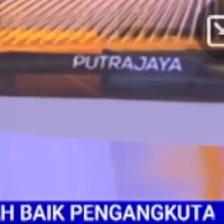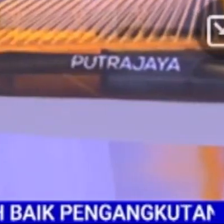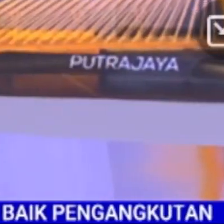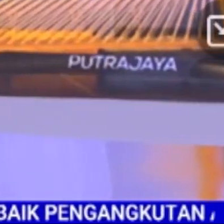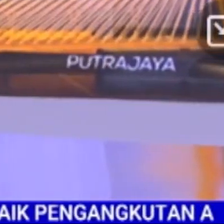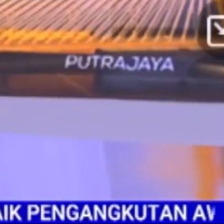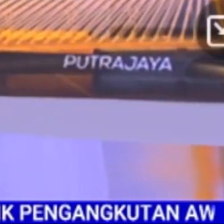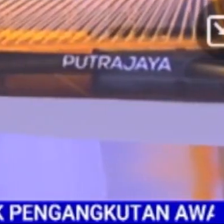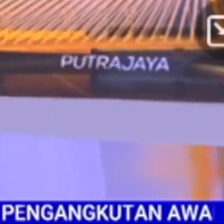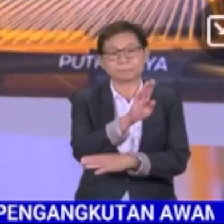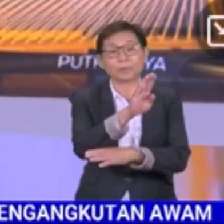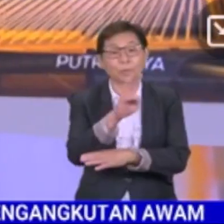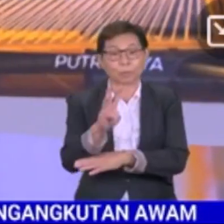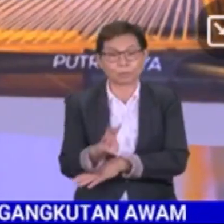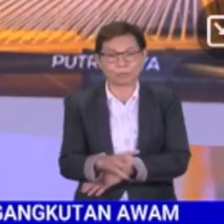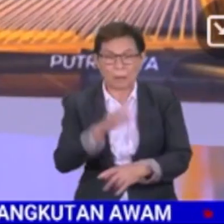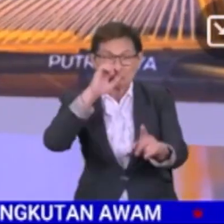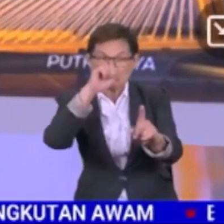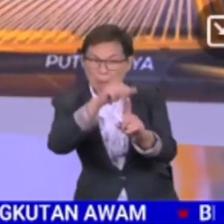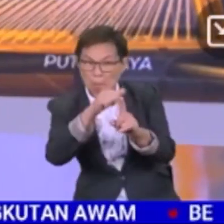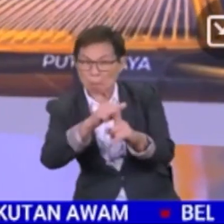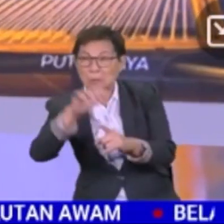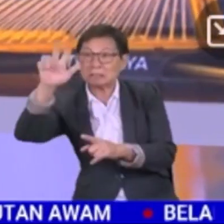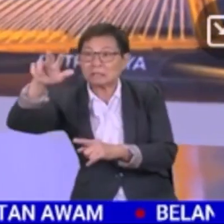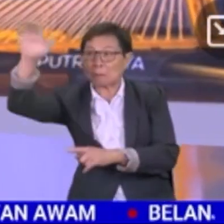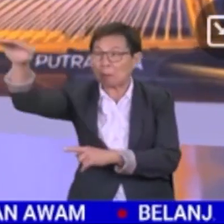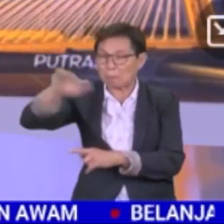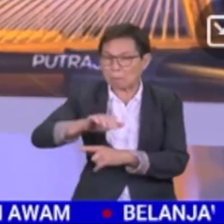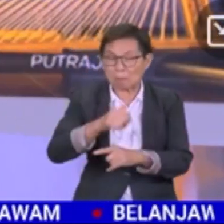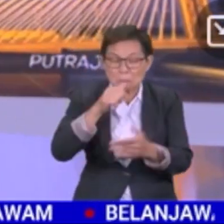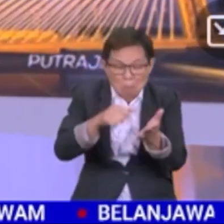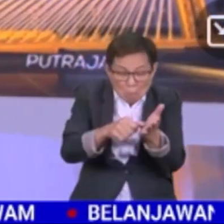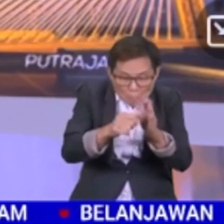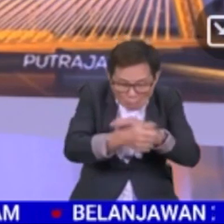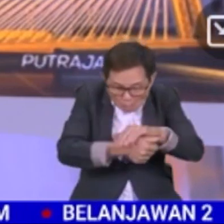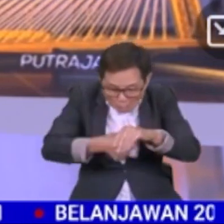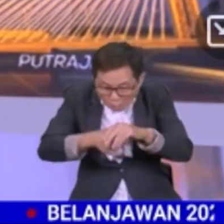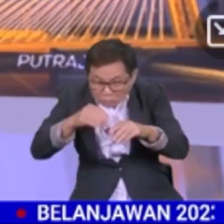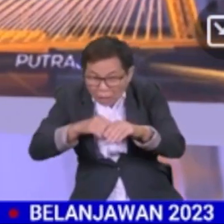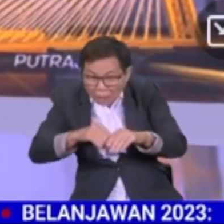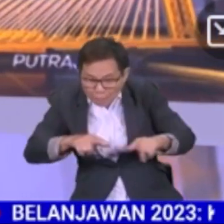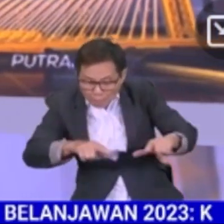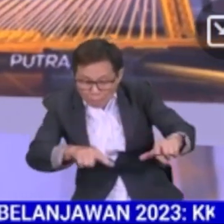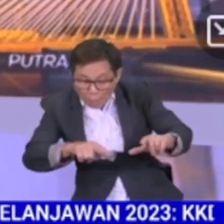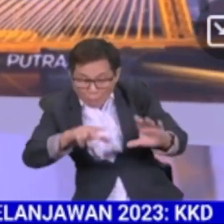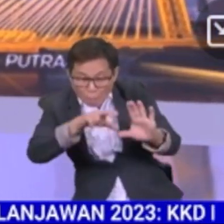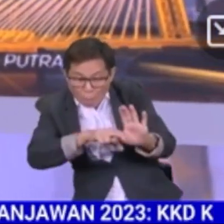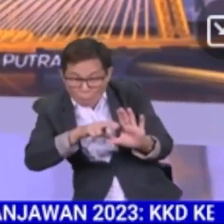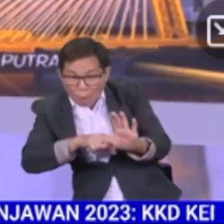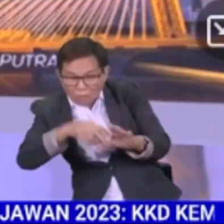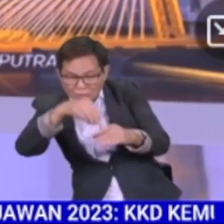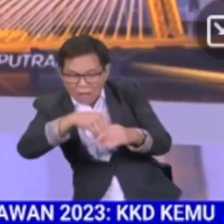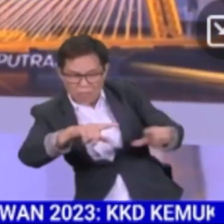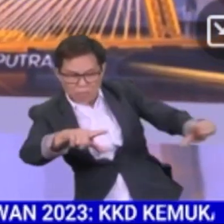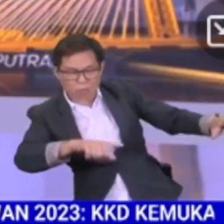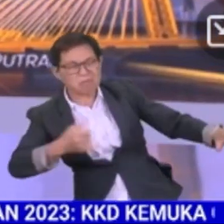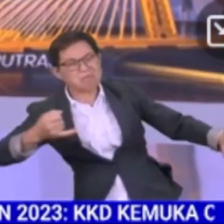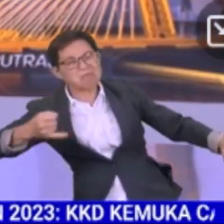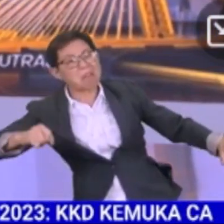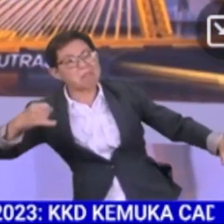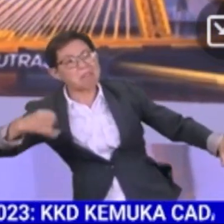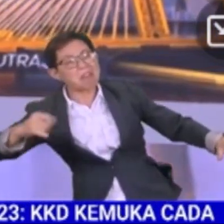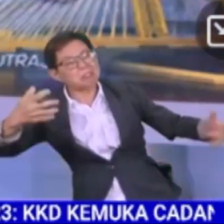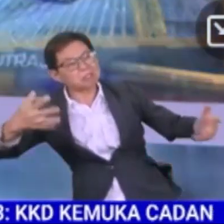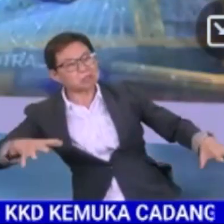Saya kembali dalam berita wilayah. Helah tiga beradik menyorokkan dadah dalam perabot terpakai dalam lori tidak berhasil apabila taktik